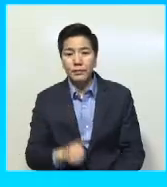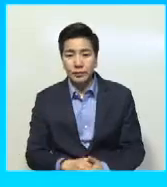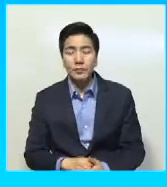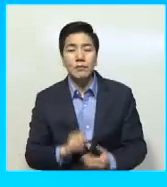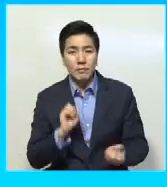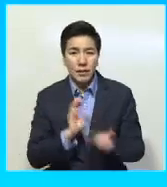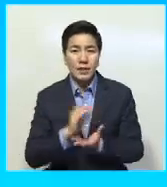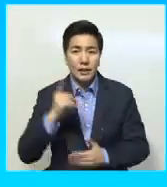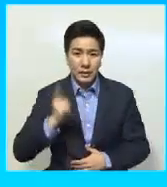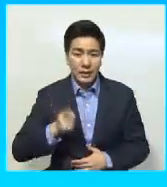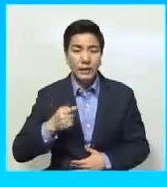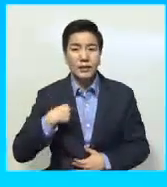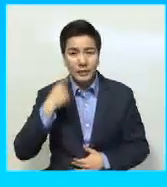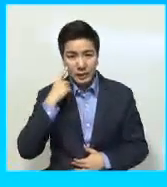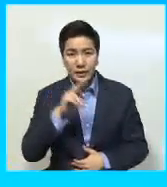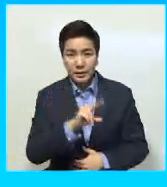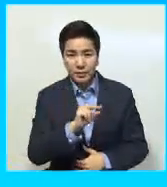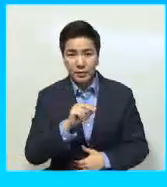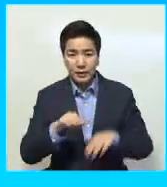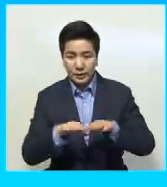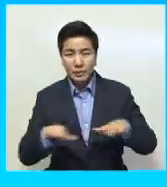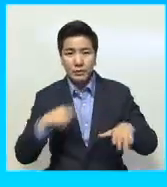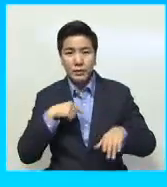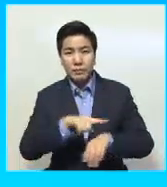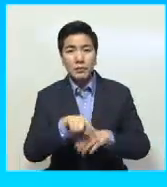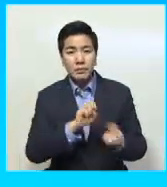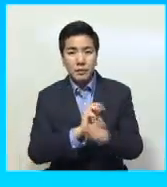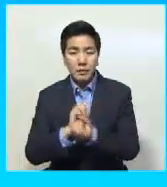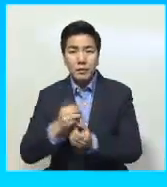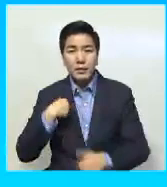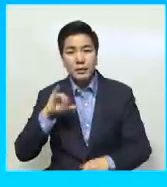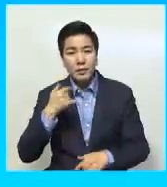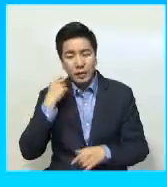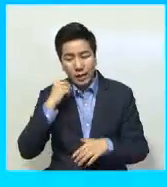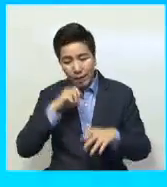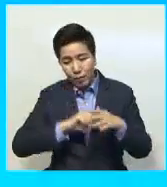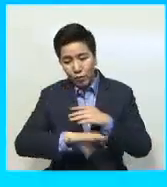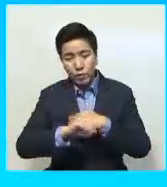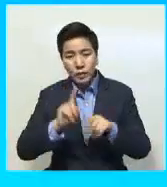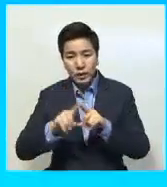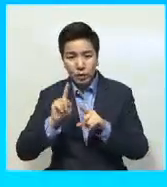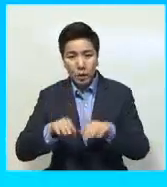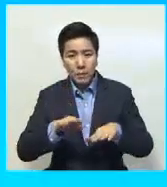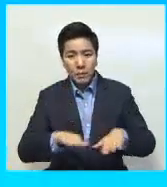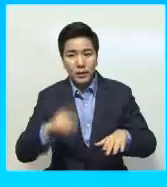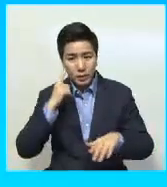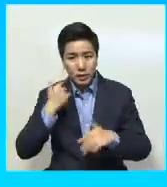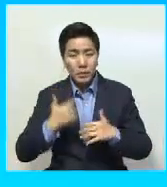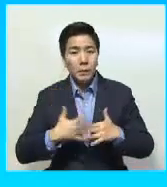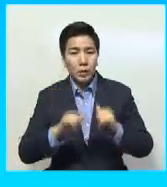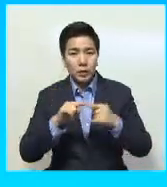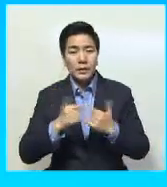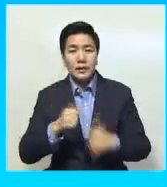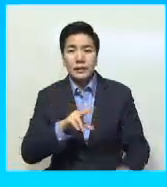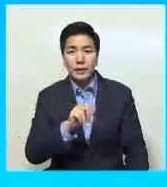ซนในต ั วเมืองเนี่ยยัง ที่ลุ่มที่ต่ำที่ลุ่มที่ต่ำมีบางครั้งอาจจะออกตามท่อระบายซึ่งตรงนี้ต้องไปปิดได้ไหนนะครับที่ลุ่มที่ต่